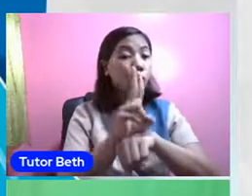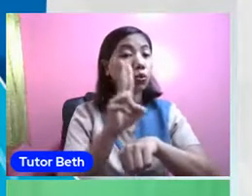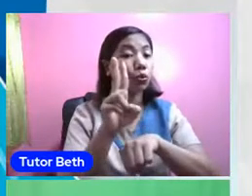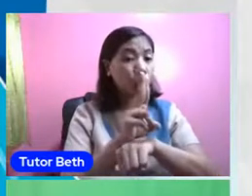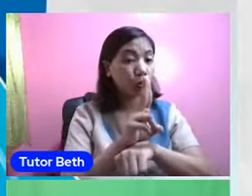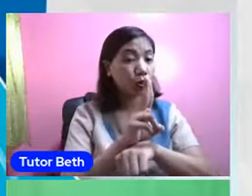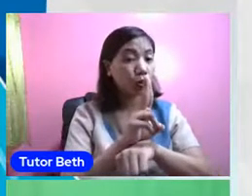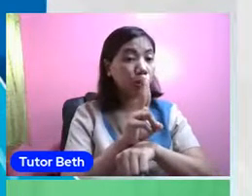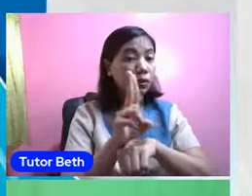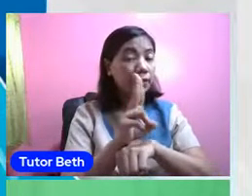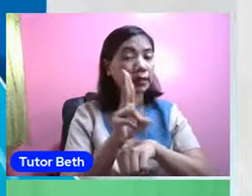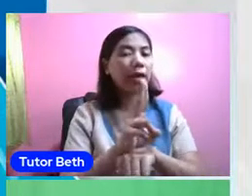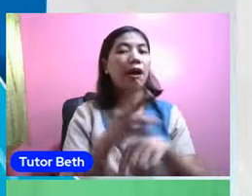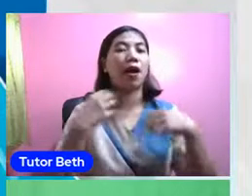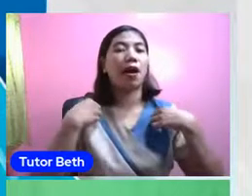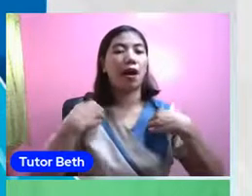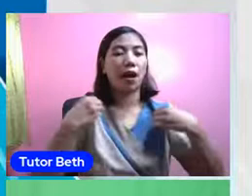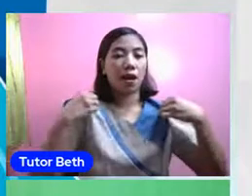Okay, naiintindihan?